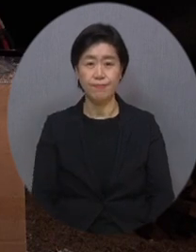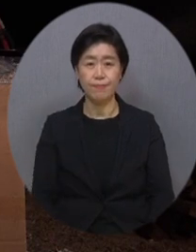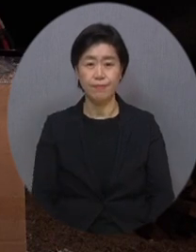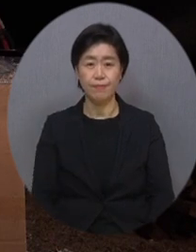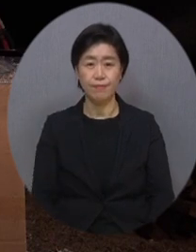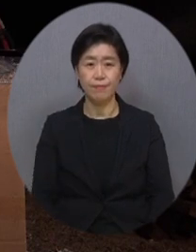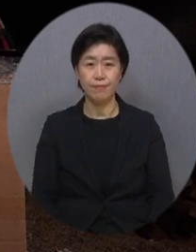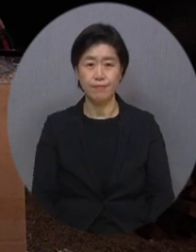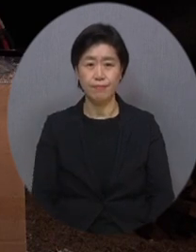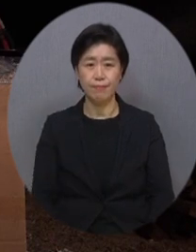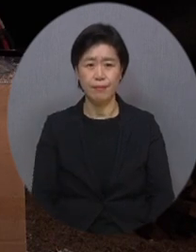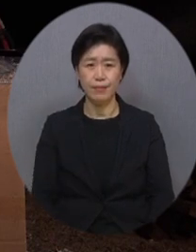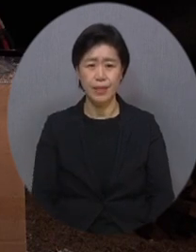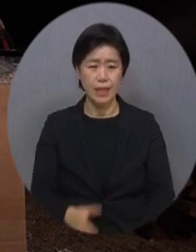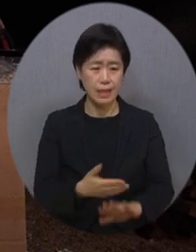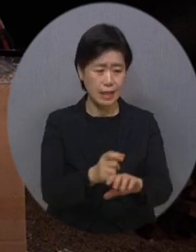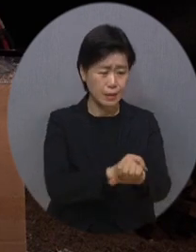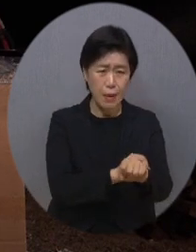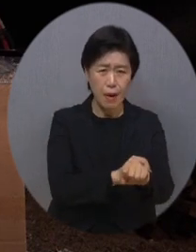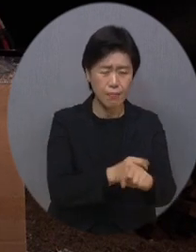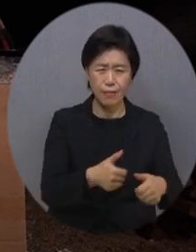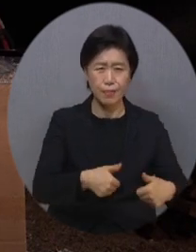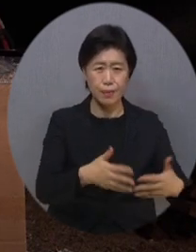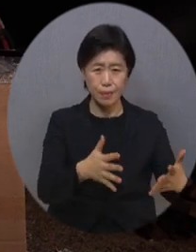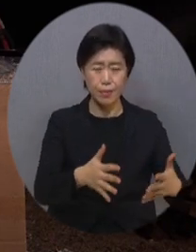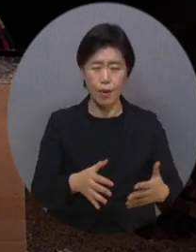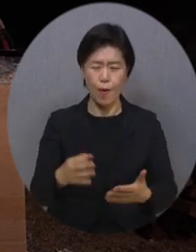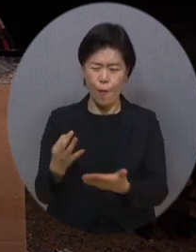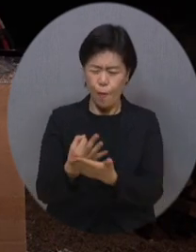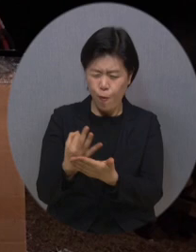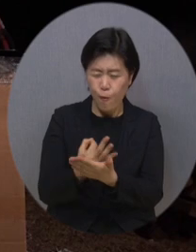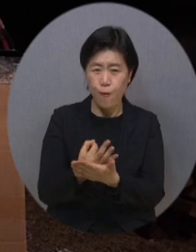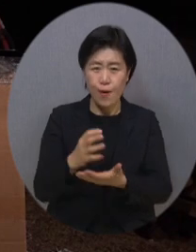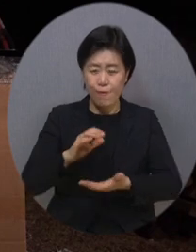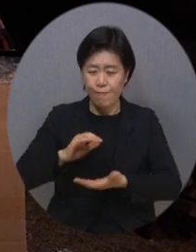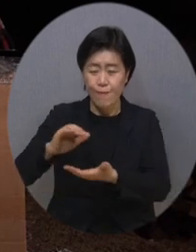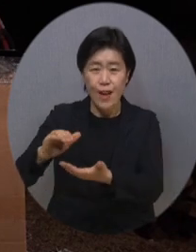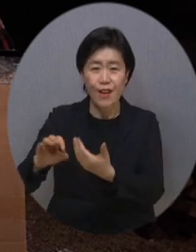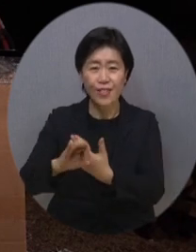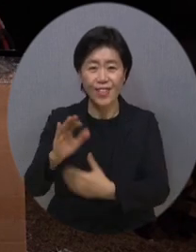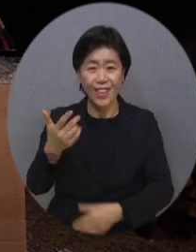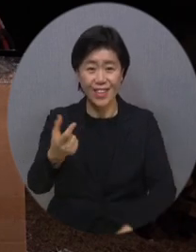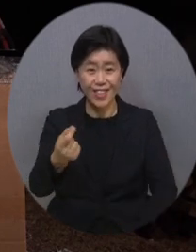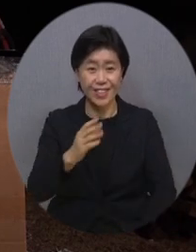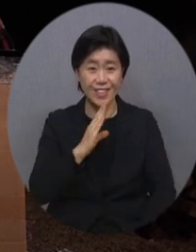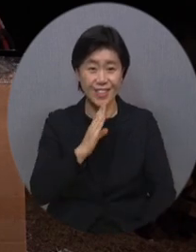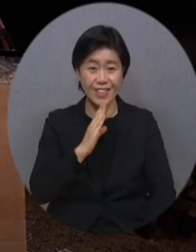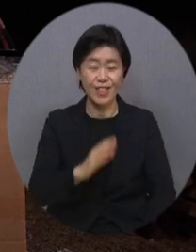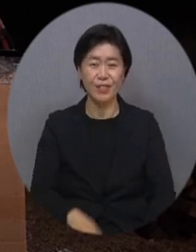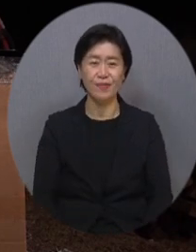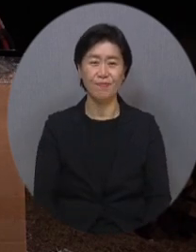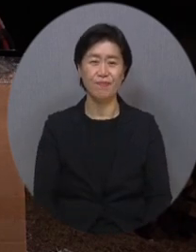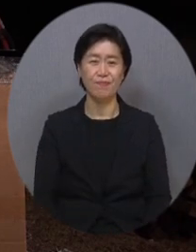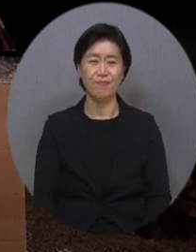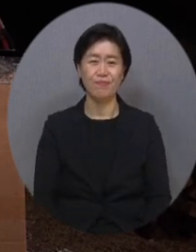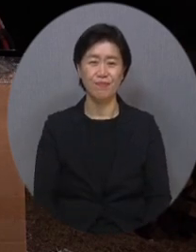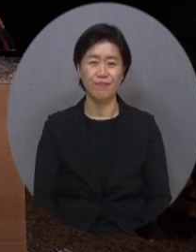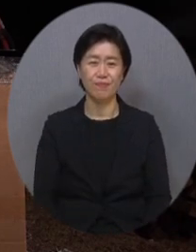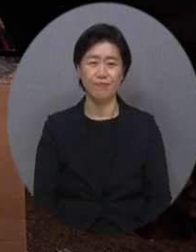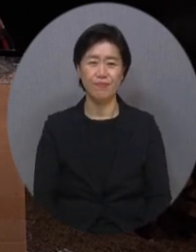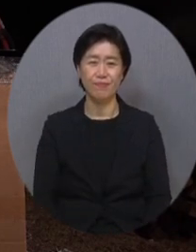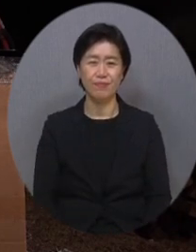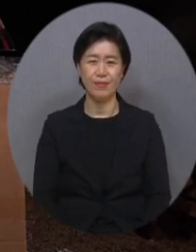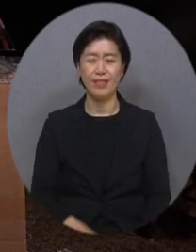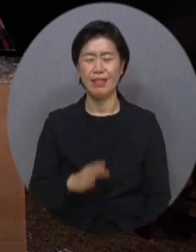그래서 좀 다른 거 없어. 돈 열심히 많이 벌어줘야 돼. 그거는 이제 남자가 어쩔 수 없고